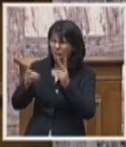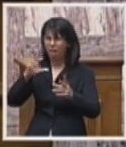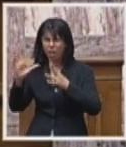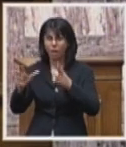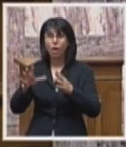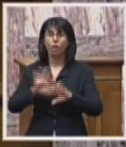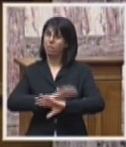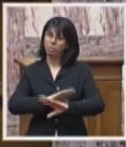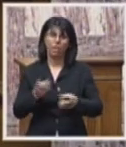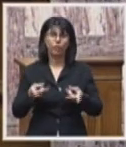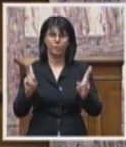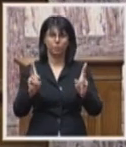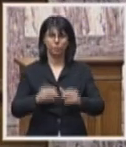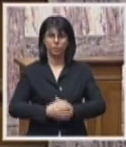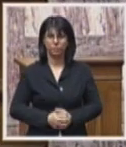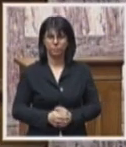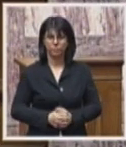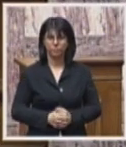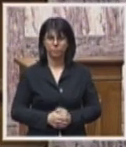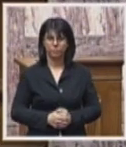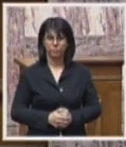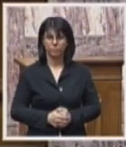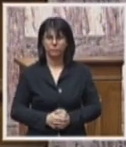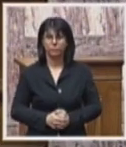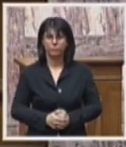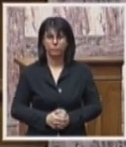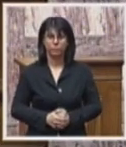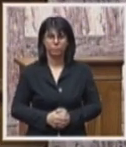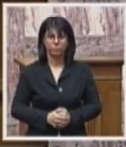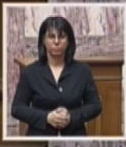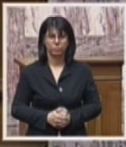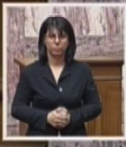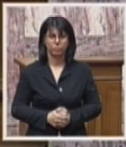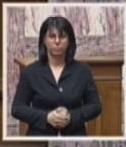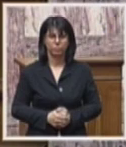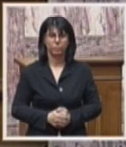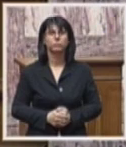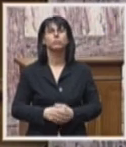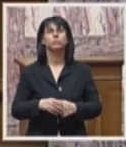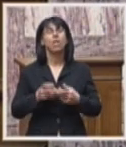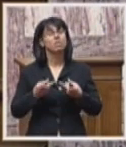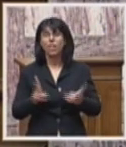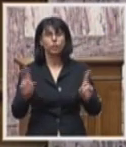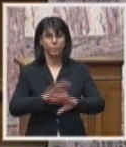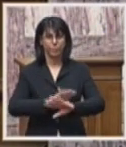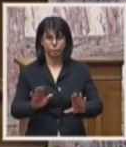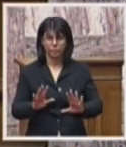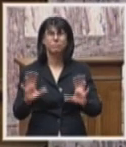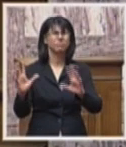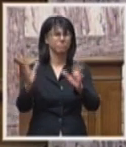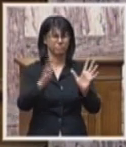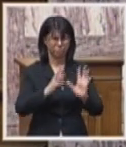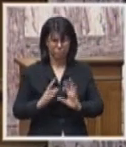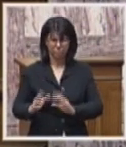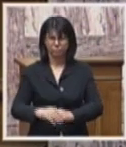αυθαιρεσίες. Δεν θα το επιτρέψουμε. Εμείς είμαστε εκείνοι που θα εγγυηθούμε τους δημοκρατικούς θεσμούς και θα κάνουμε τη χώρα ακόμα